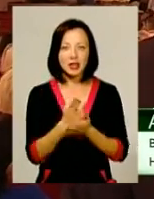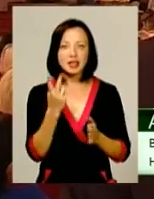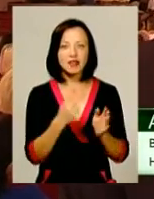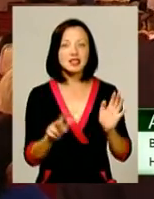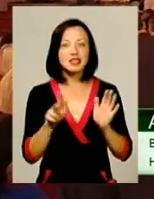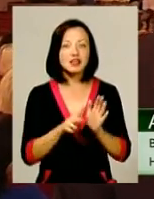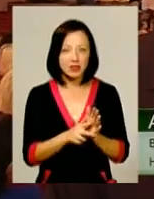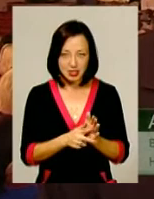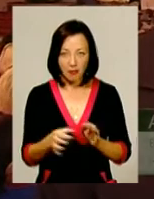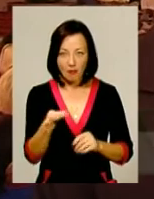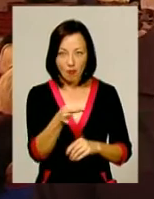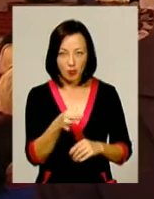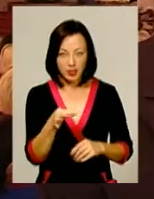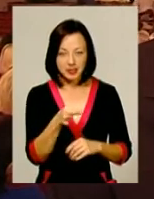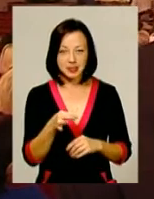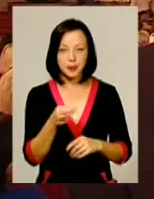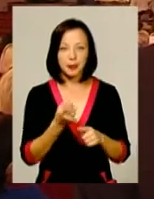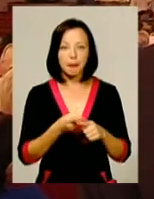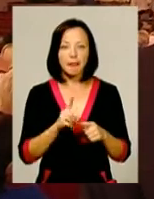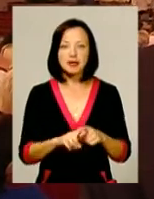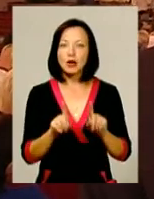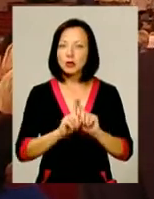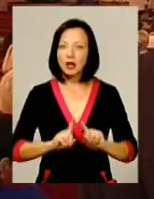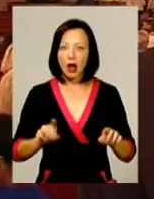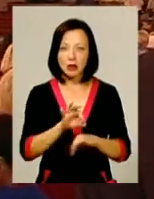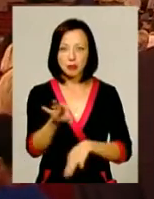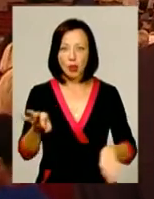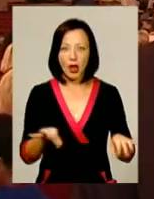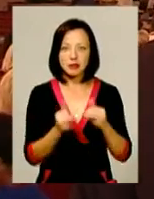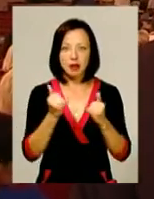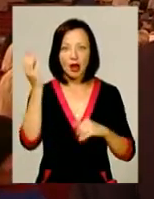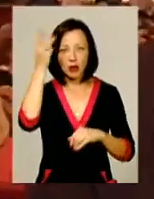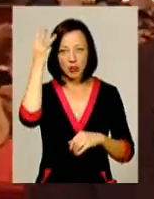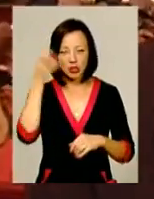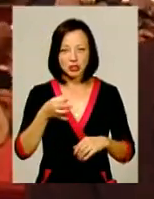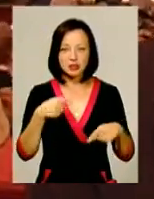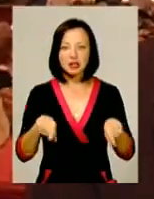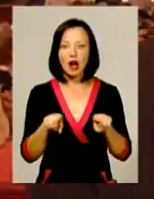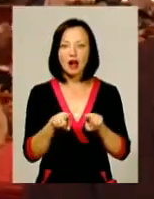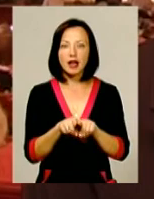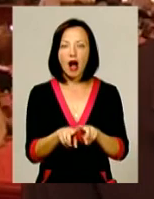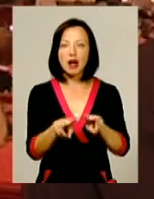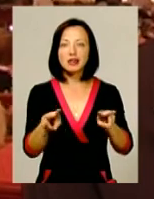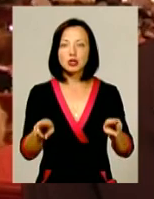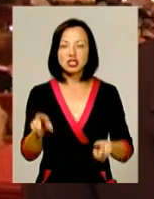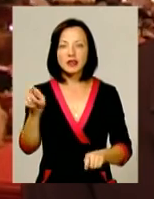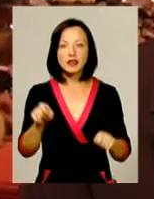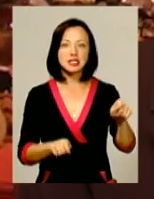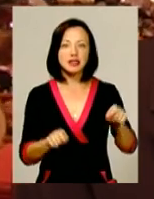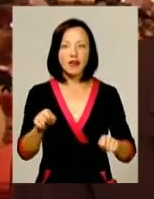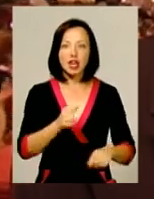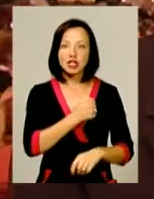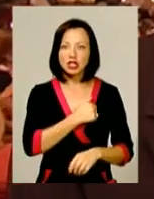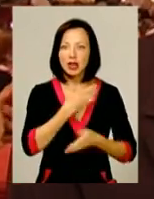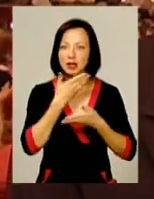28 в області. Це унікальний проєкт для Хмельниччини, тому що таких аналогічних фестивалів, на